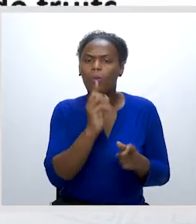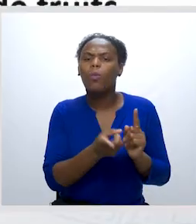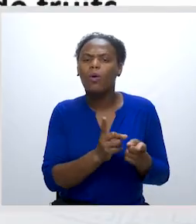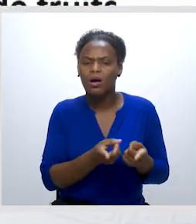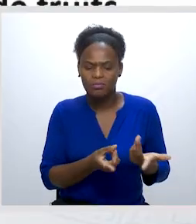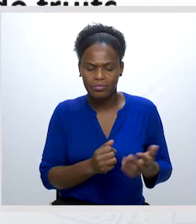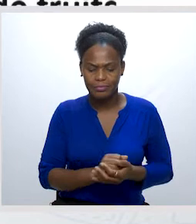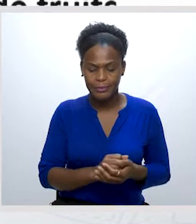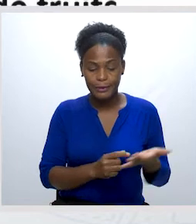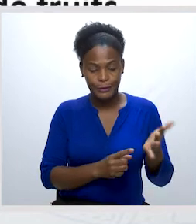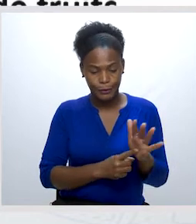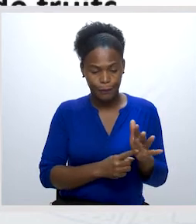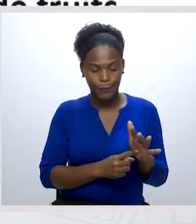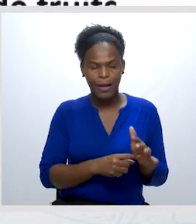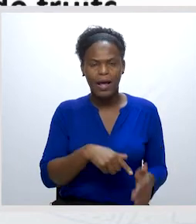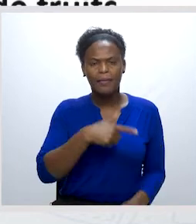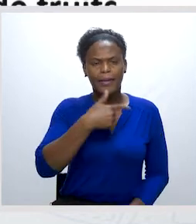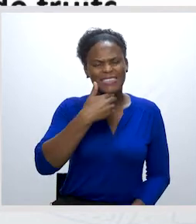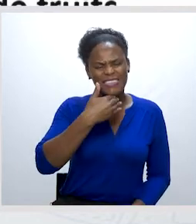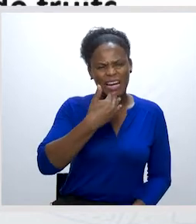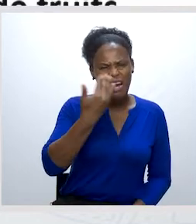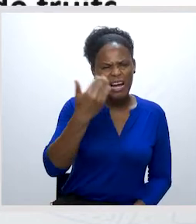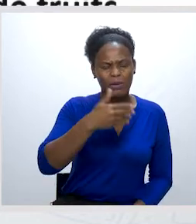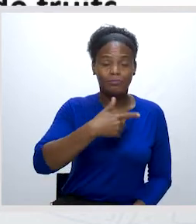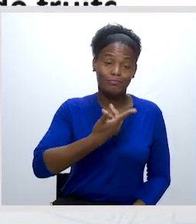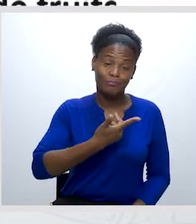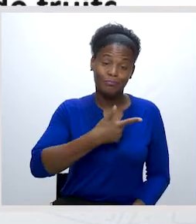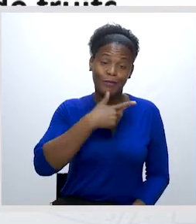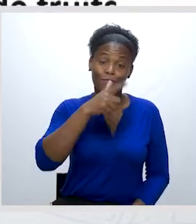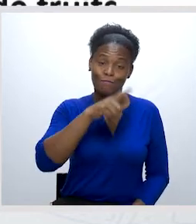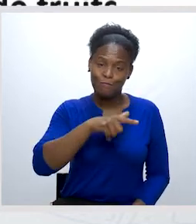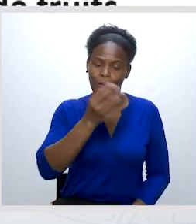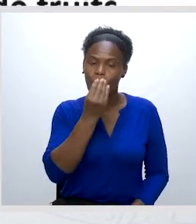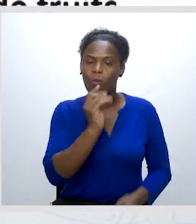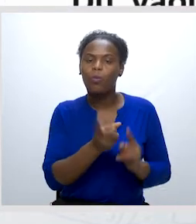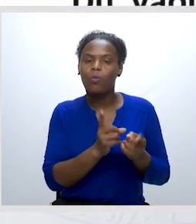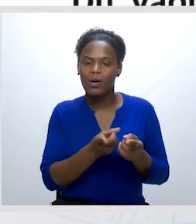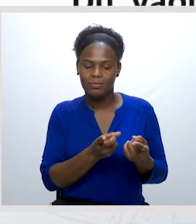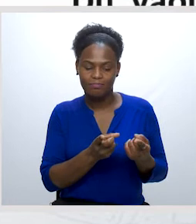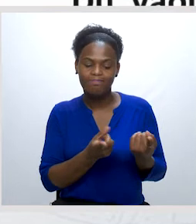On commence par le petit déjeuner. Et qu'est-ce qu'on mange?